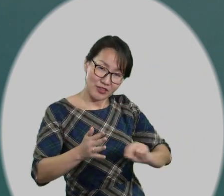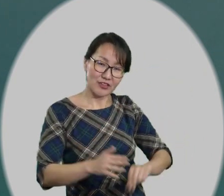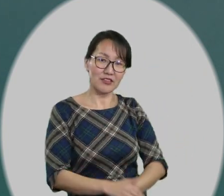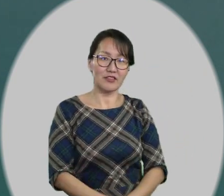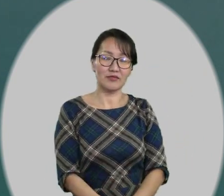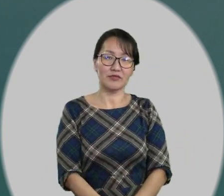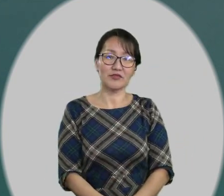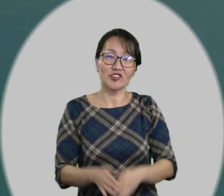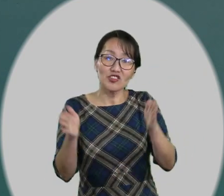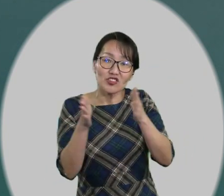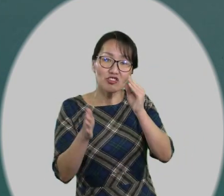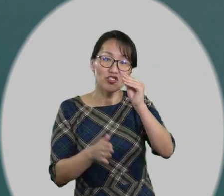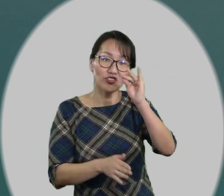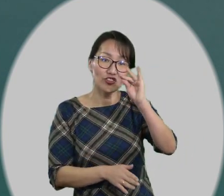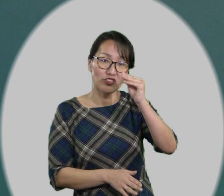Жижигхэн.